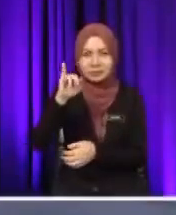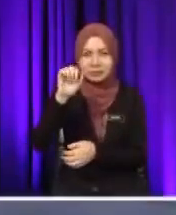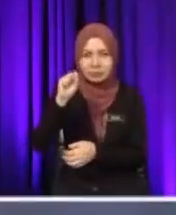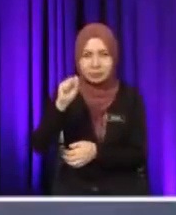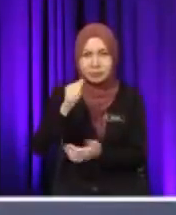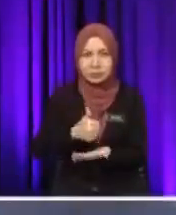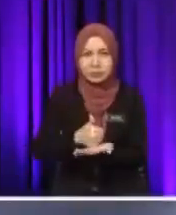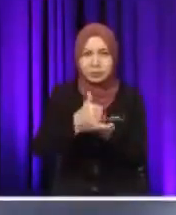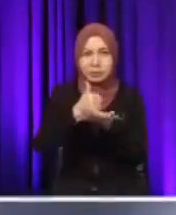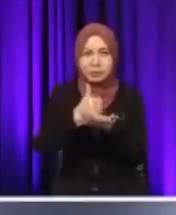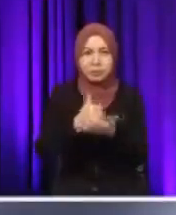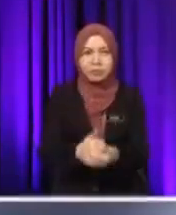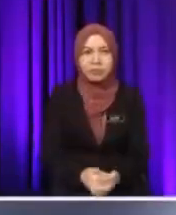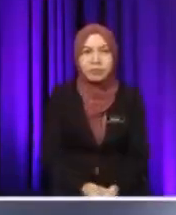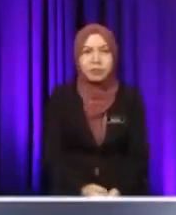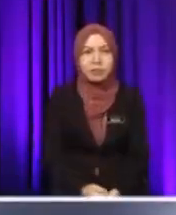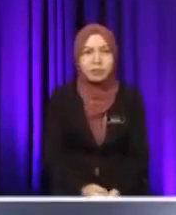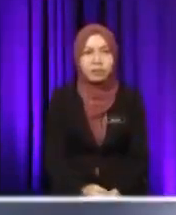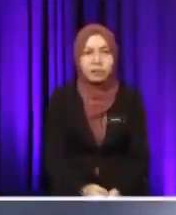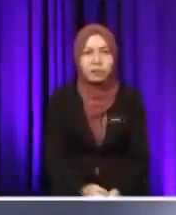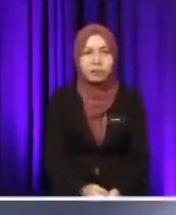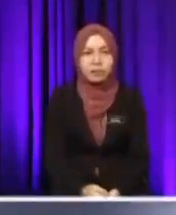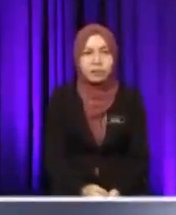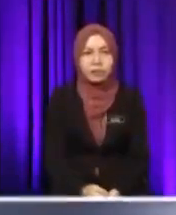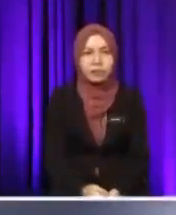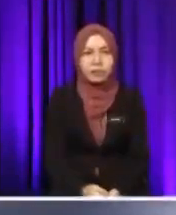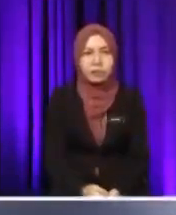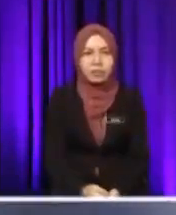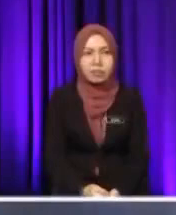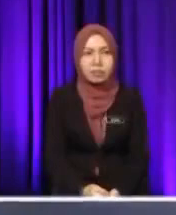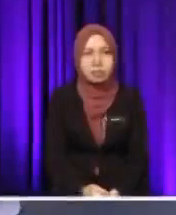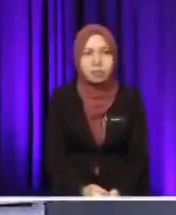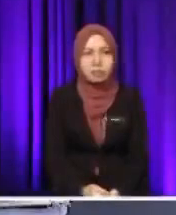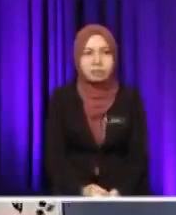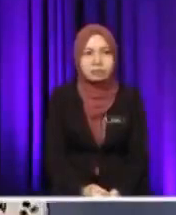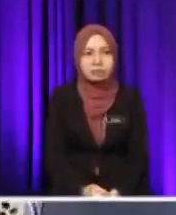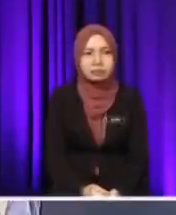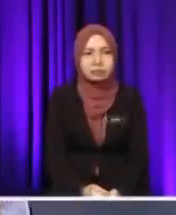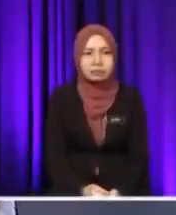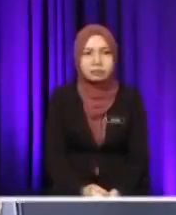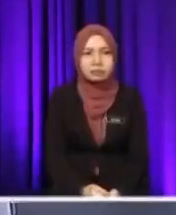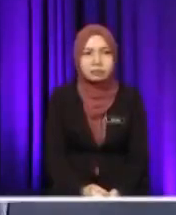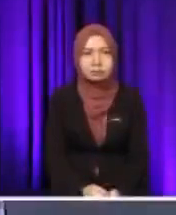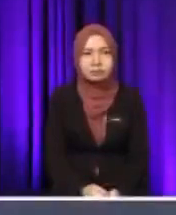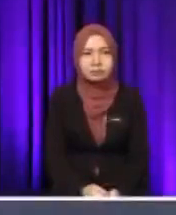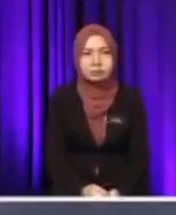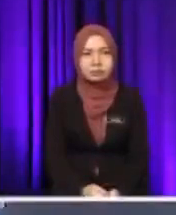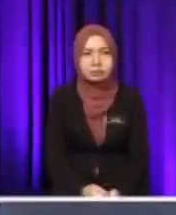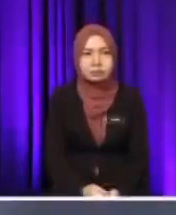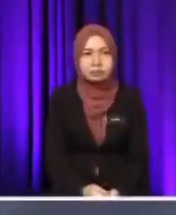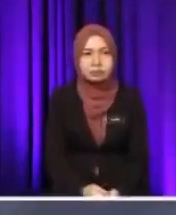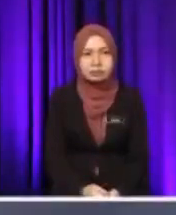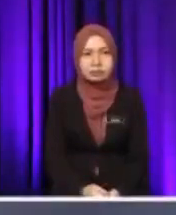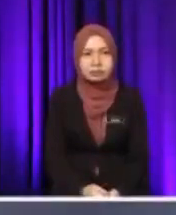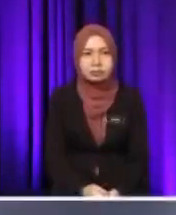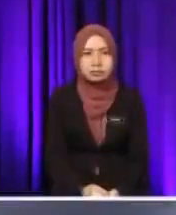kena buat apa pula sekarang? Okey, pertama, guna tweezer ni. Guna tweezer jap abang. Tweezer. Yes. Kita boleh design sendiri sabun kita.